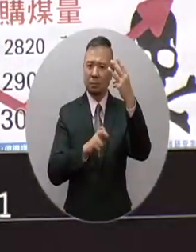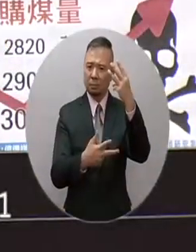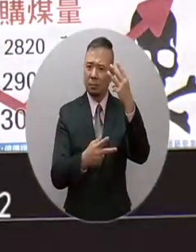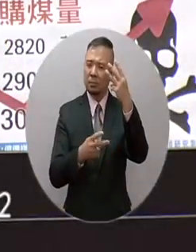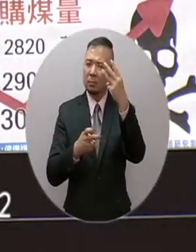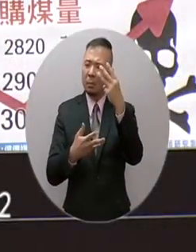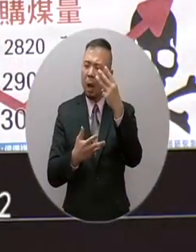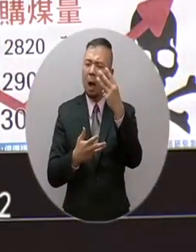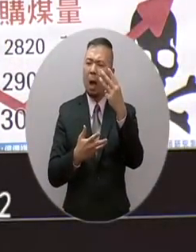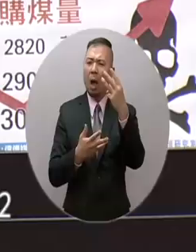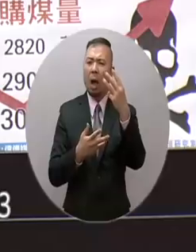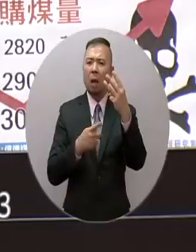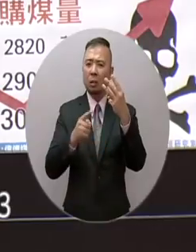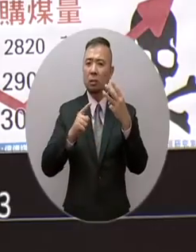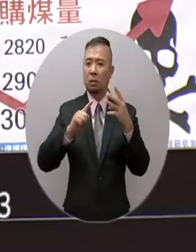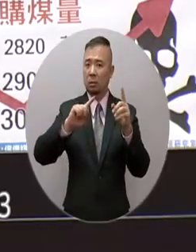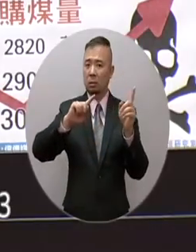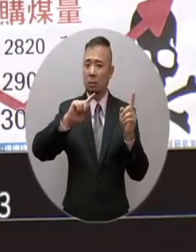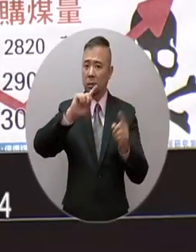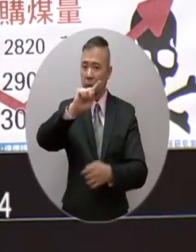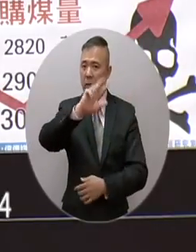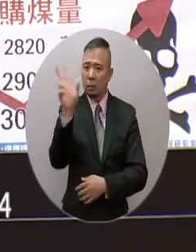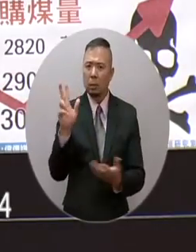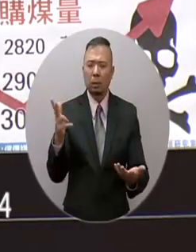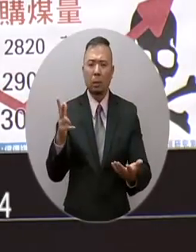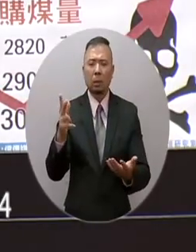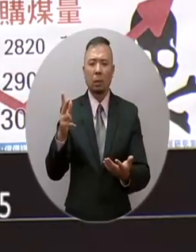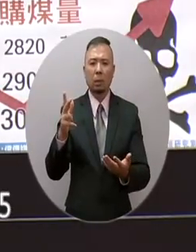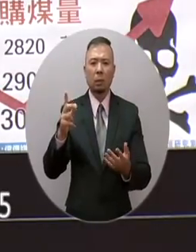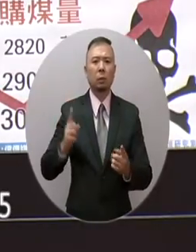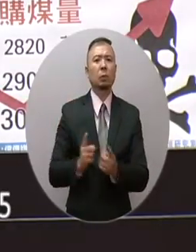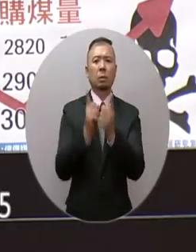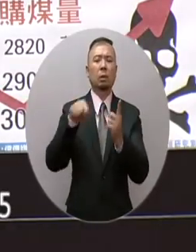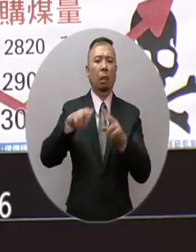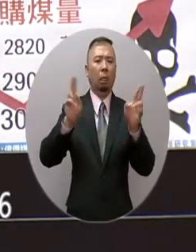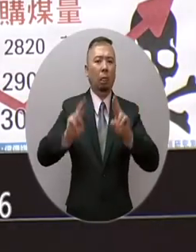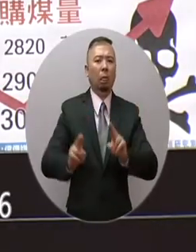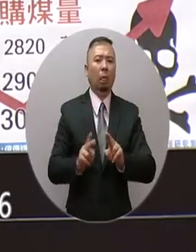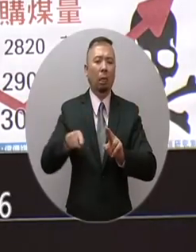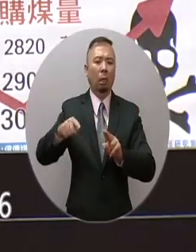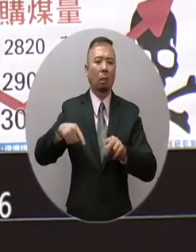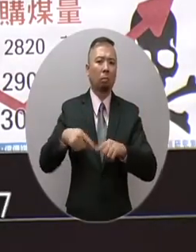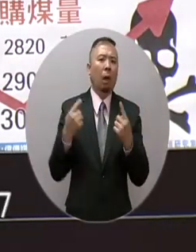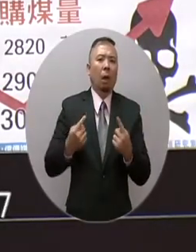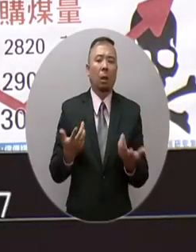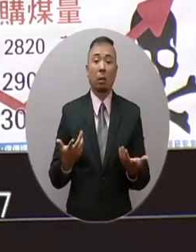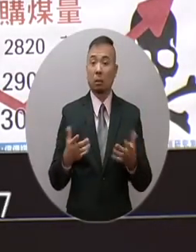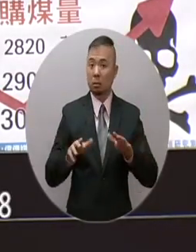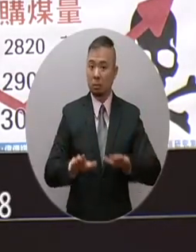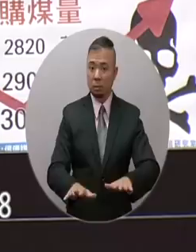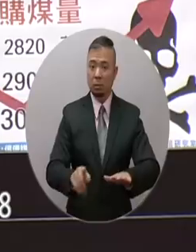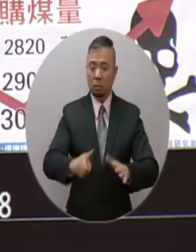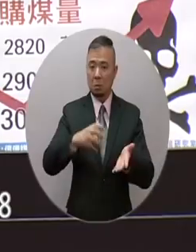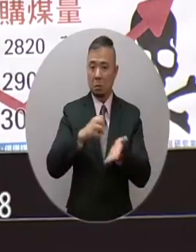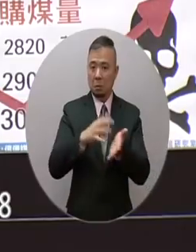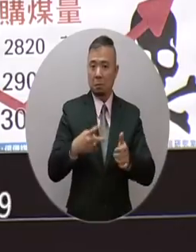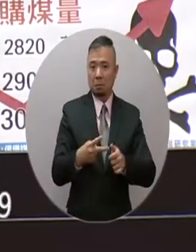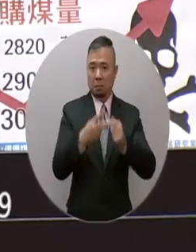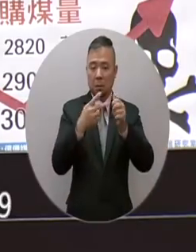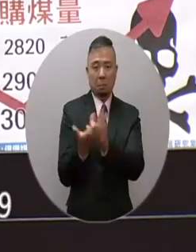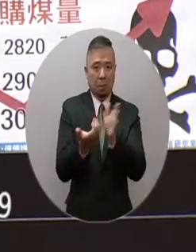28号的时候也一天的时间，再度的跳机。现在核二厂它的备载容